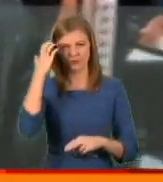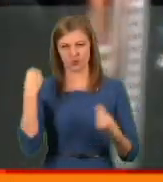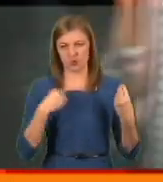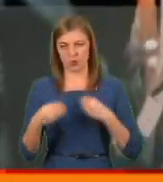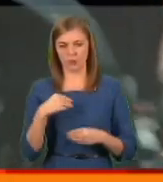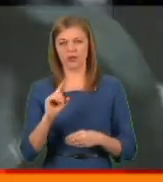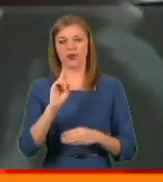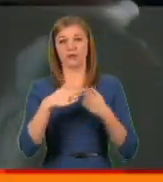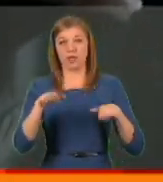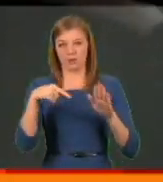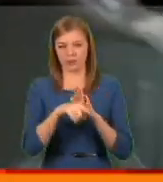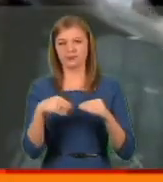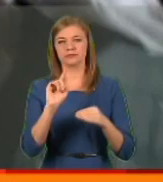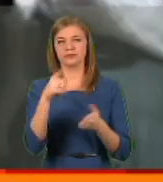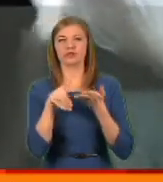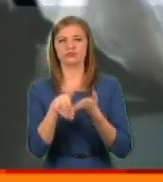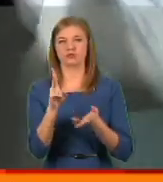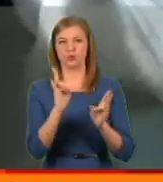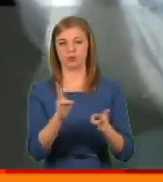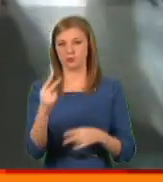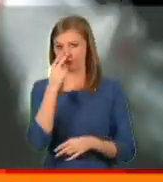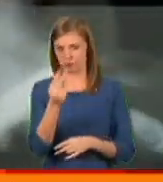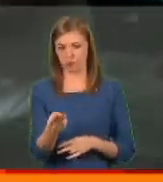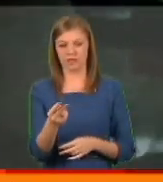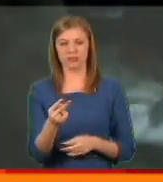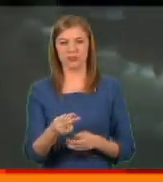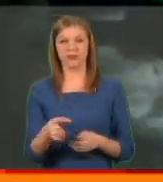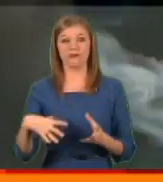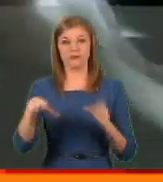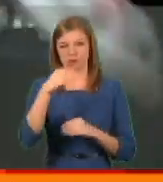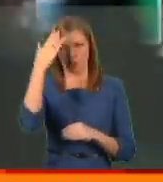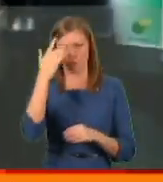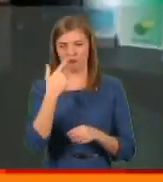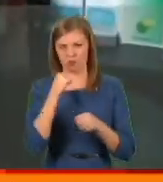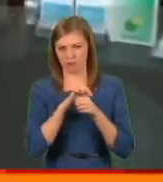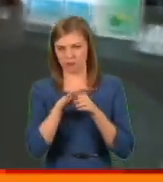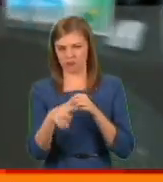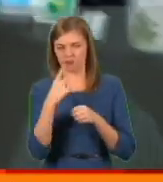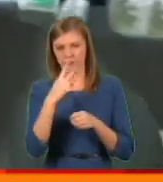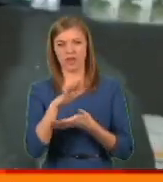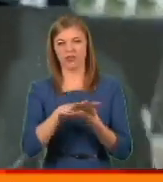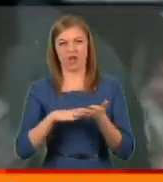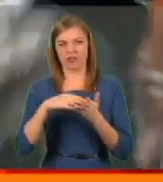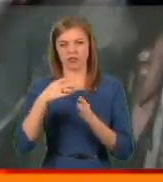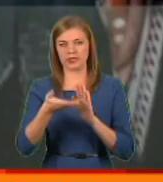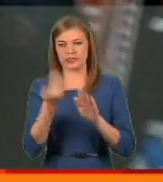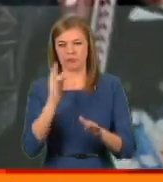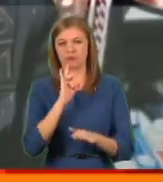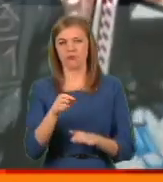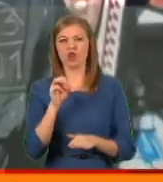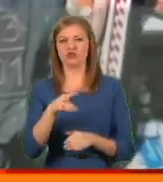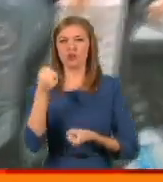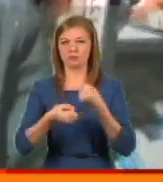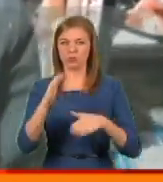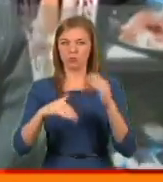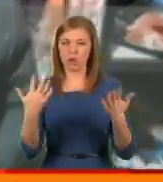наметі надають першу допомогу постраждалим. От, посмотрите. Вся голова в крові. Дальше знімати не буду. А чим біль?